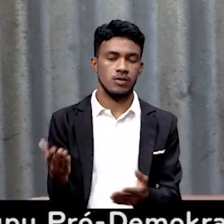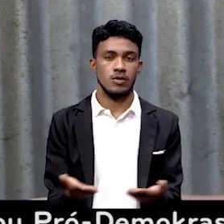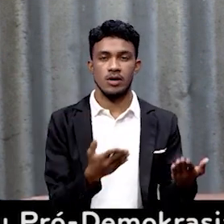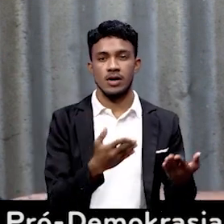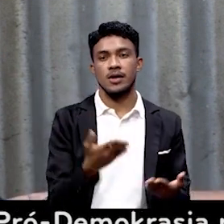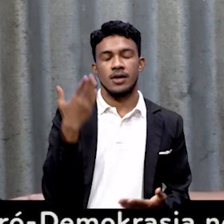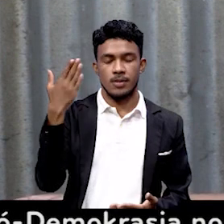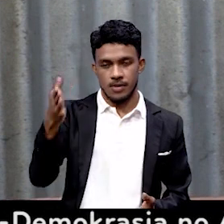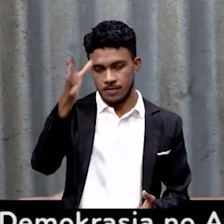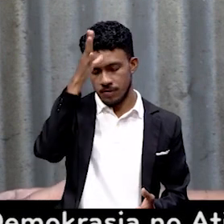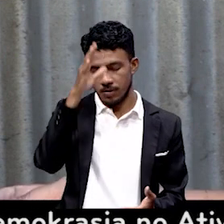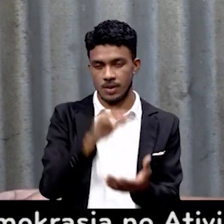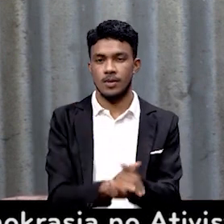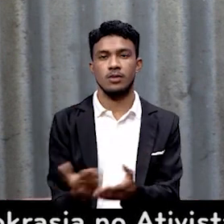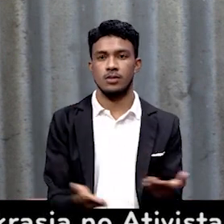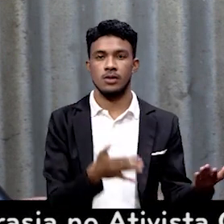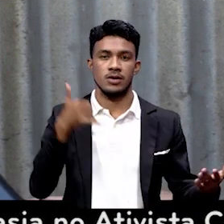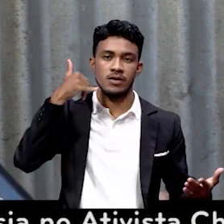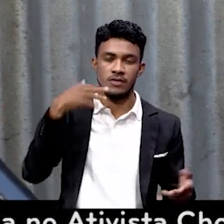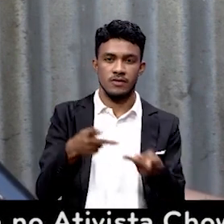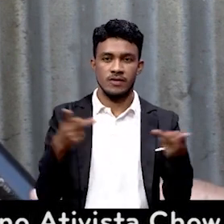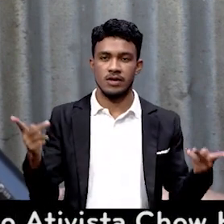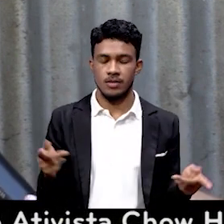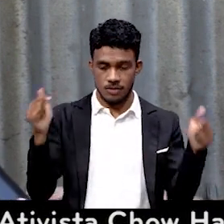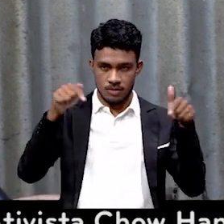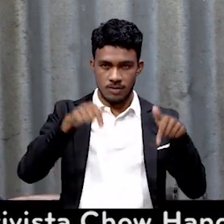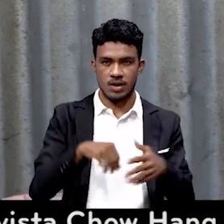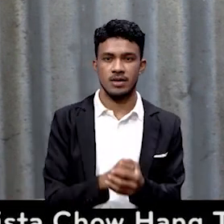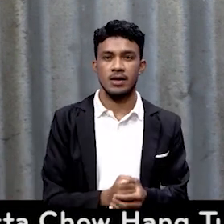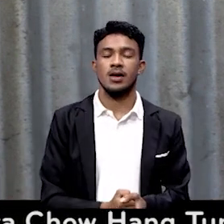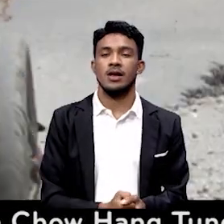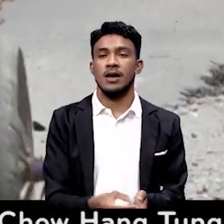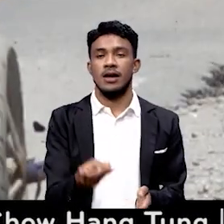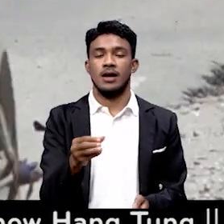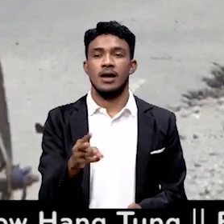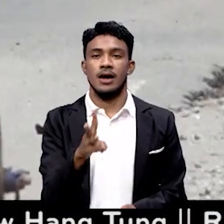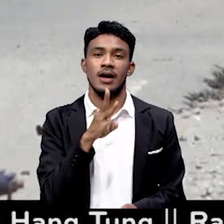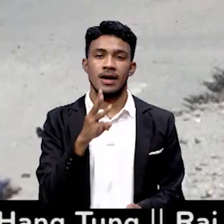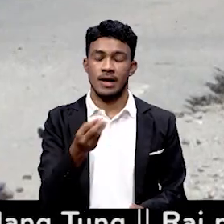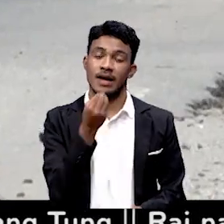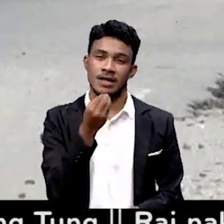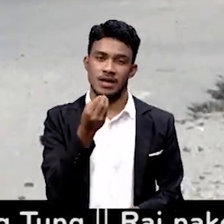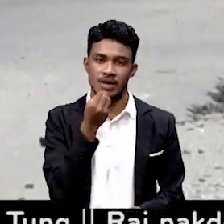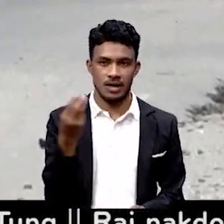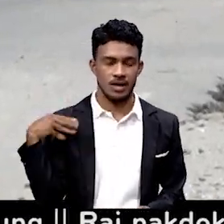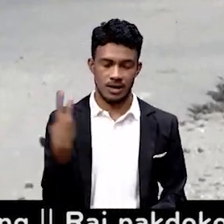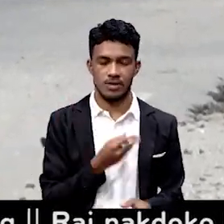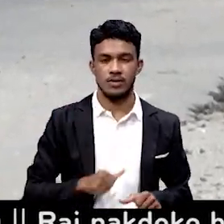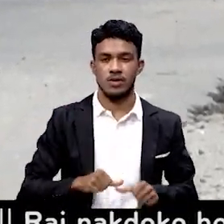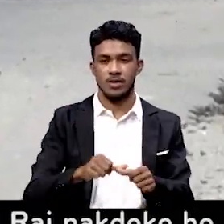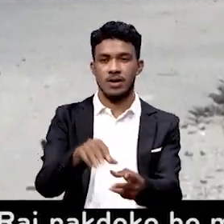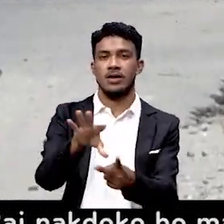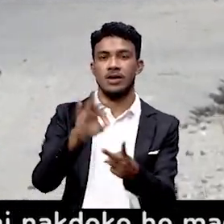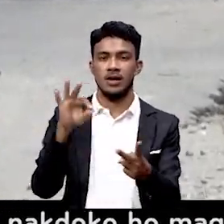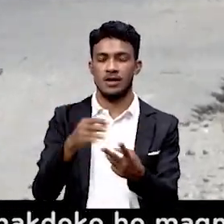To iya pati ni der ne ni deh ne mai tne ro ba anti ama ke tne ro sibuk am ne ro